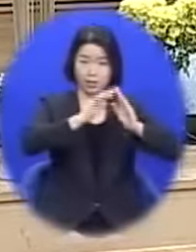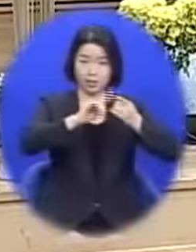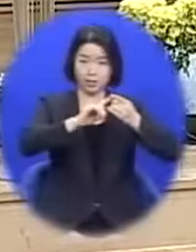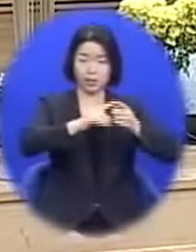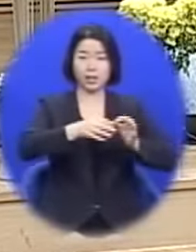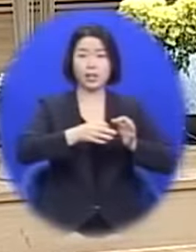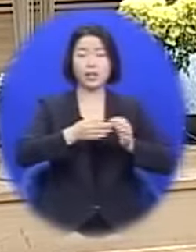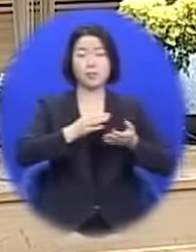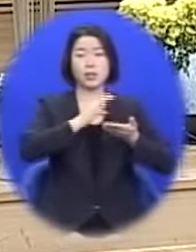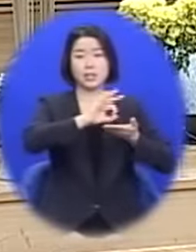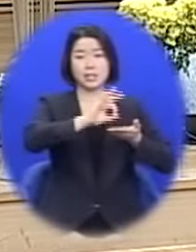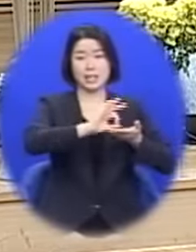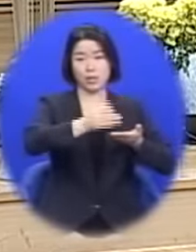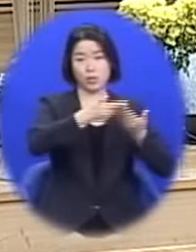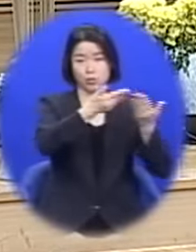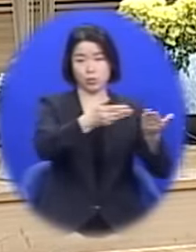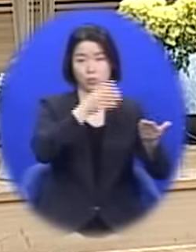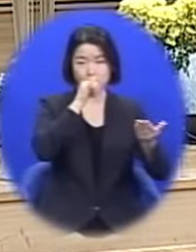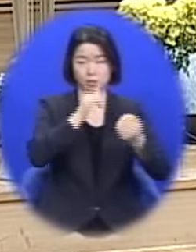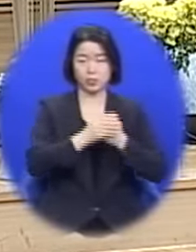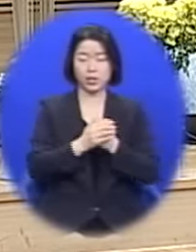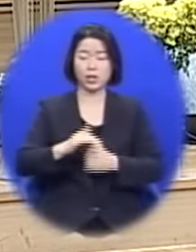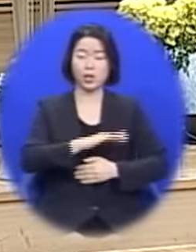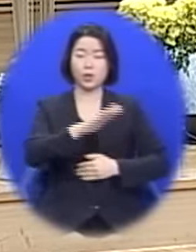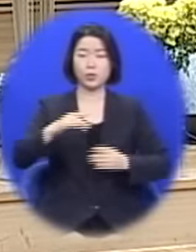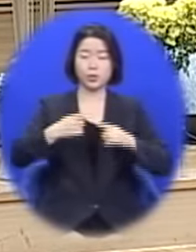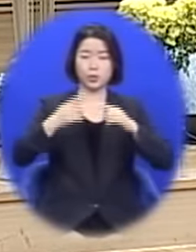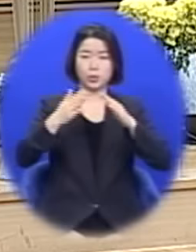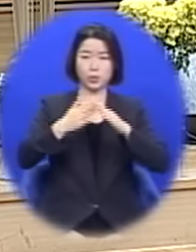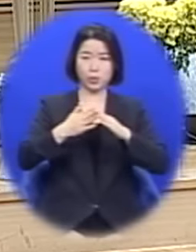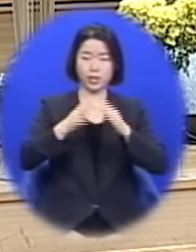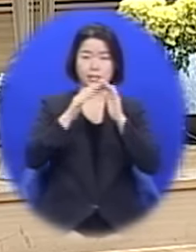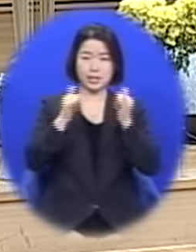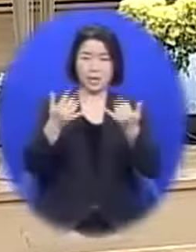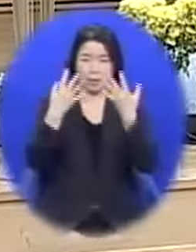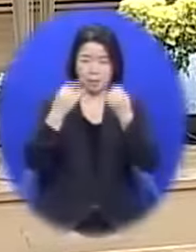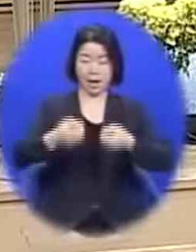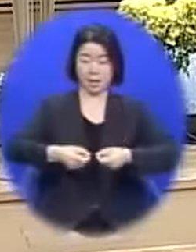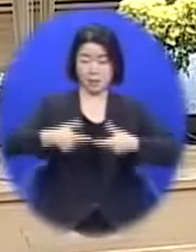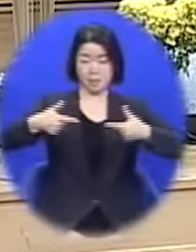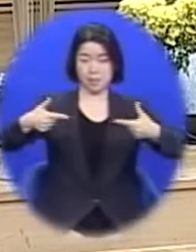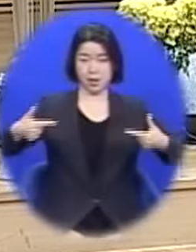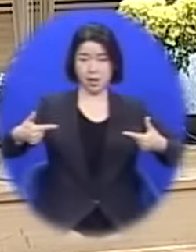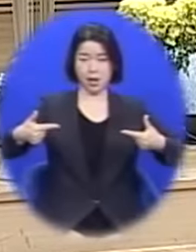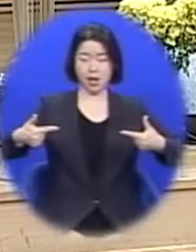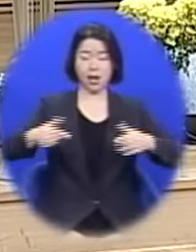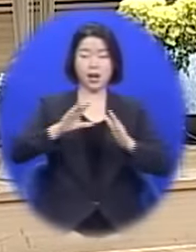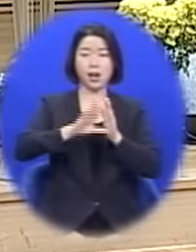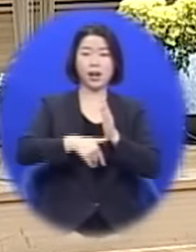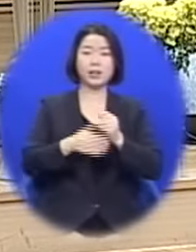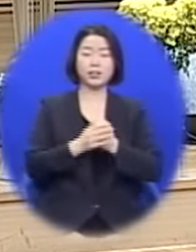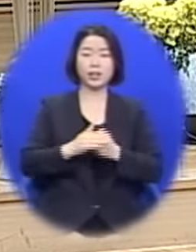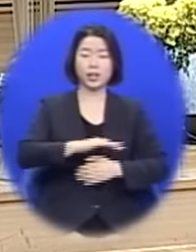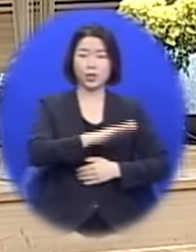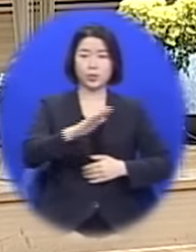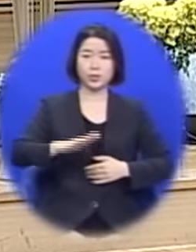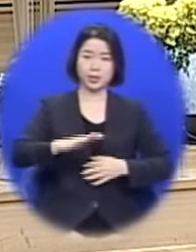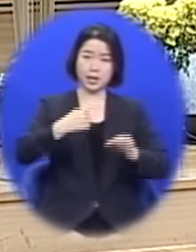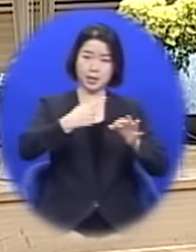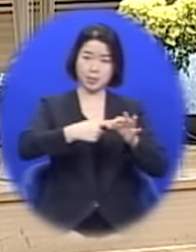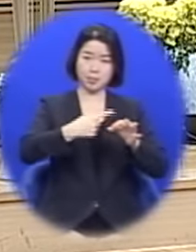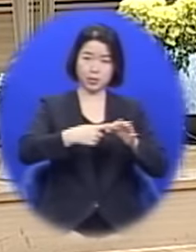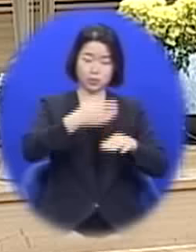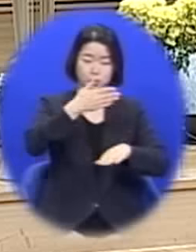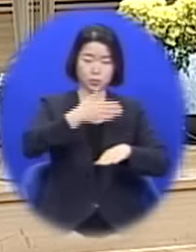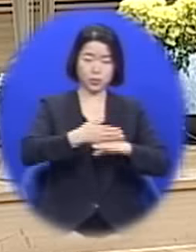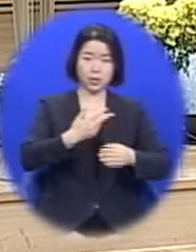저희 교회에 교우들이 많아지면서 하나님이 맥주 감사 주일에 헌금한 것으로 교회가 세워지는 역사가